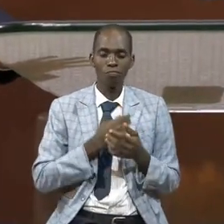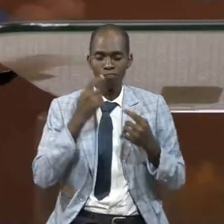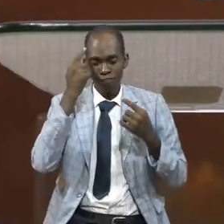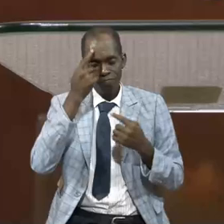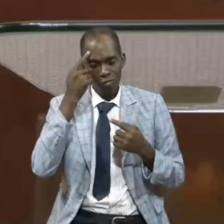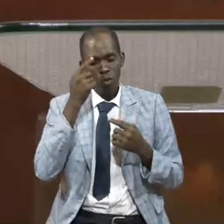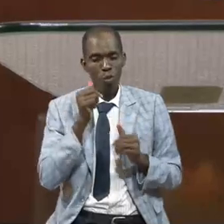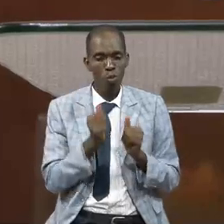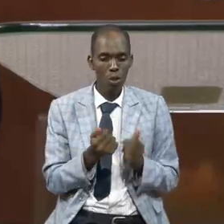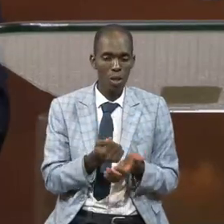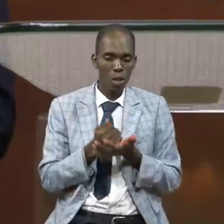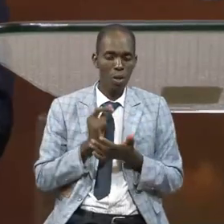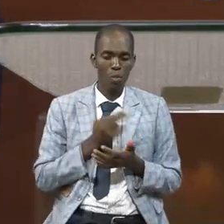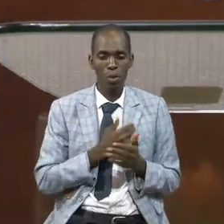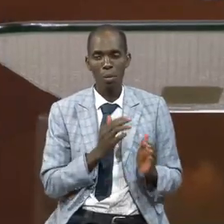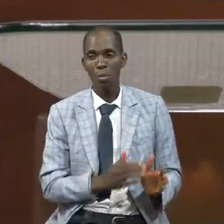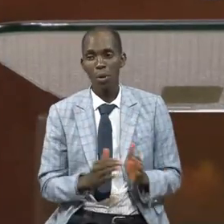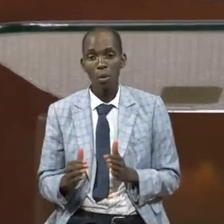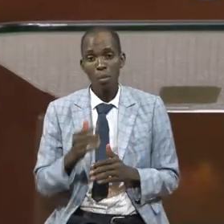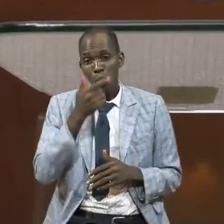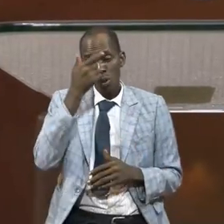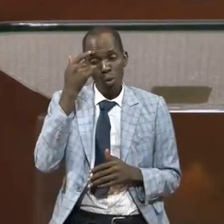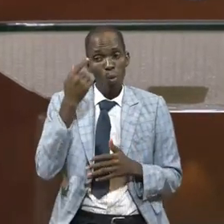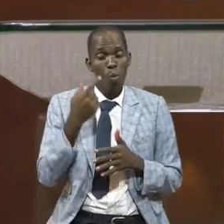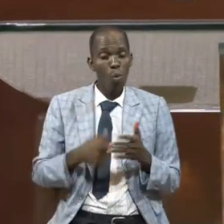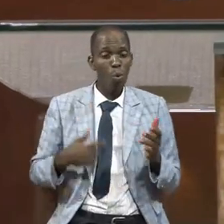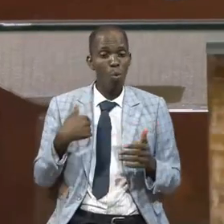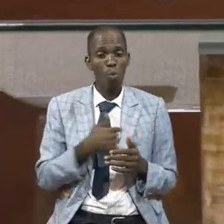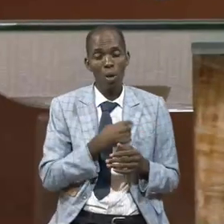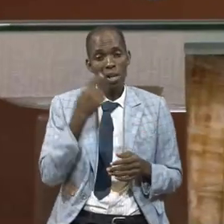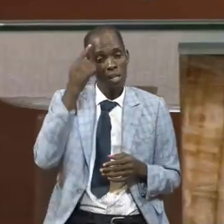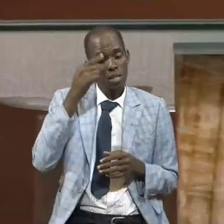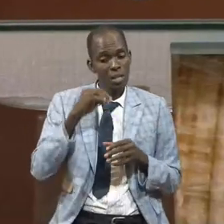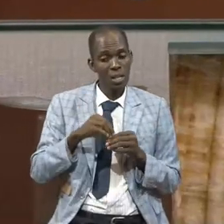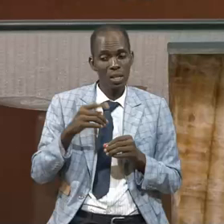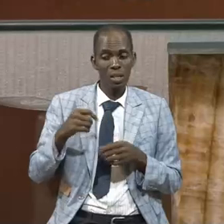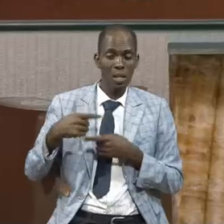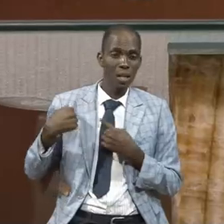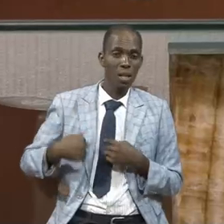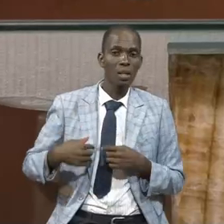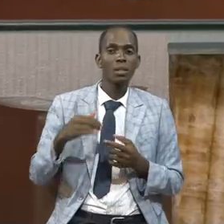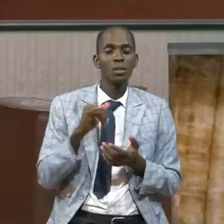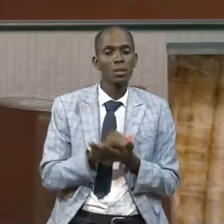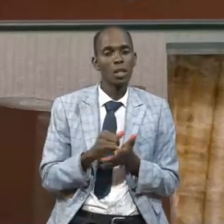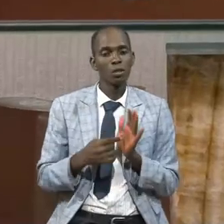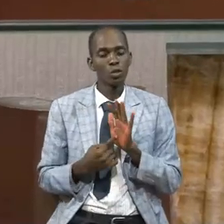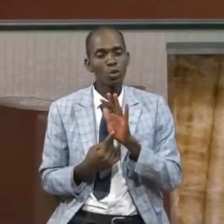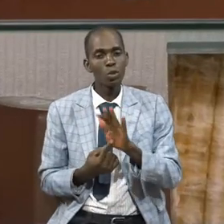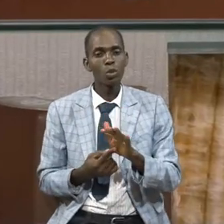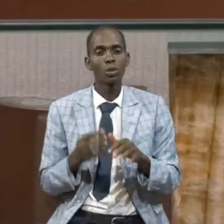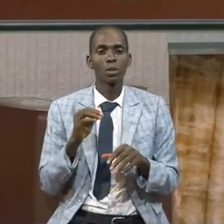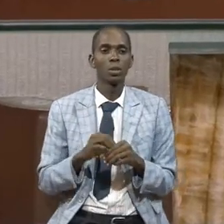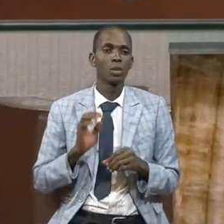pas laquelle nous planifions, parce que c'est ce que nous pensons, c'est ce que nous avons dans le